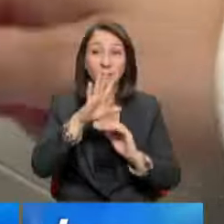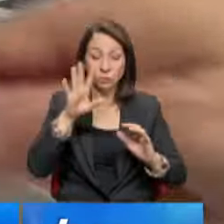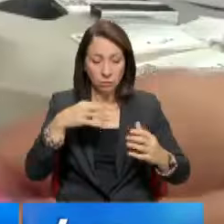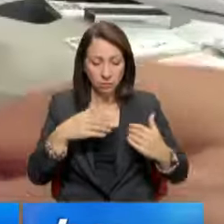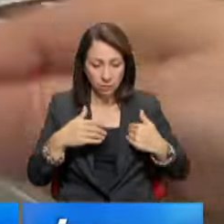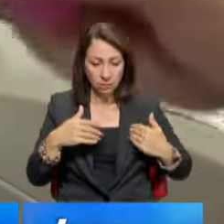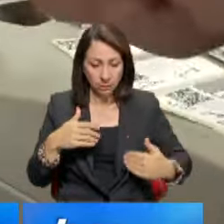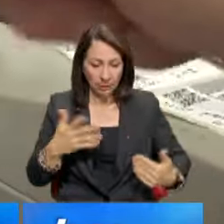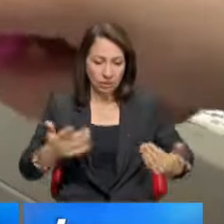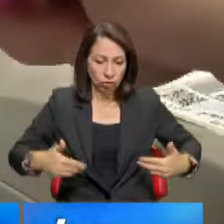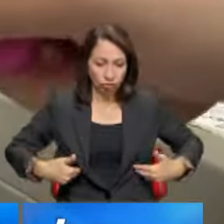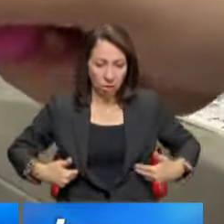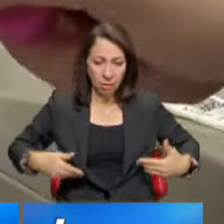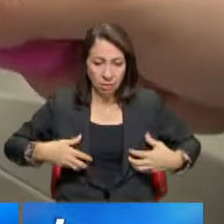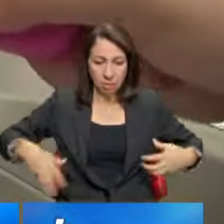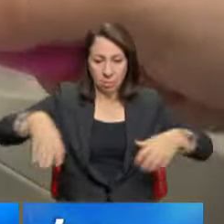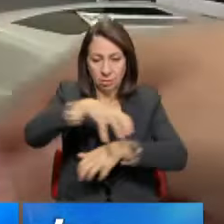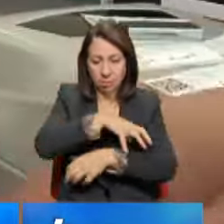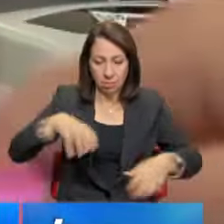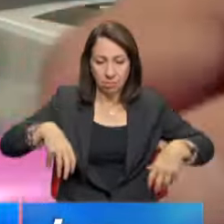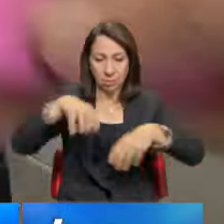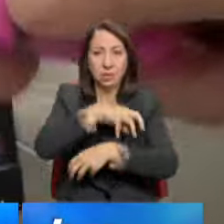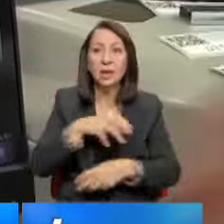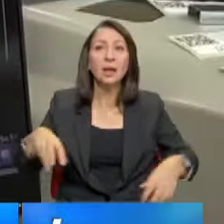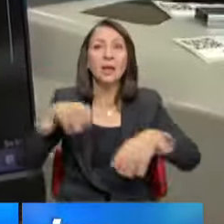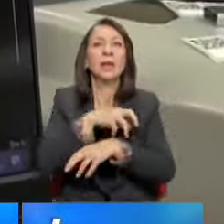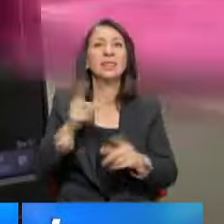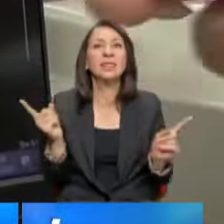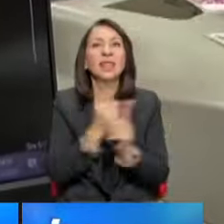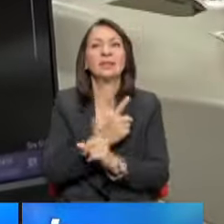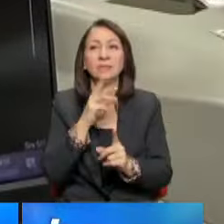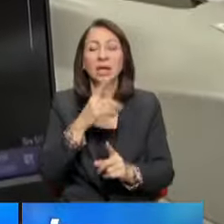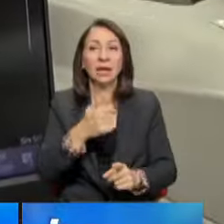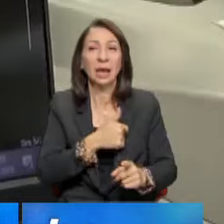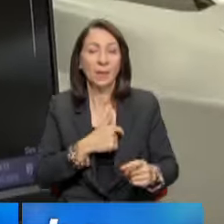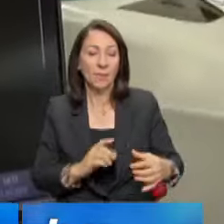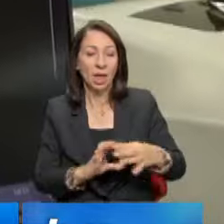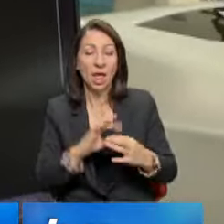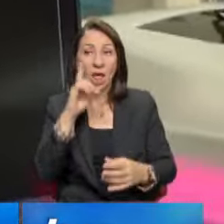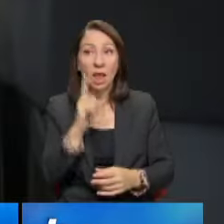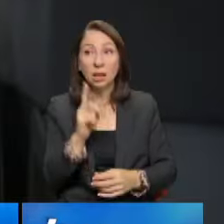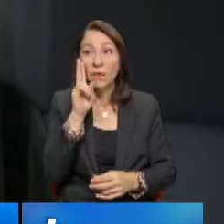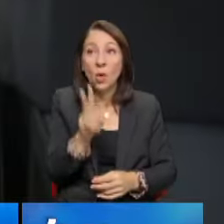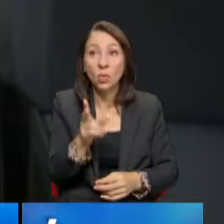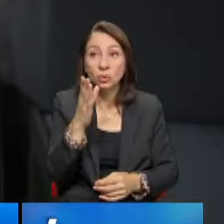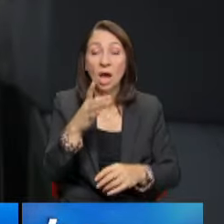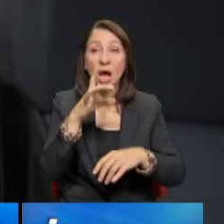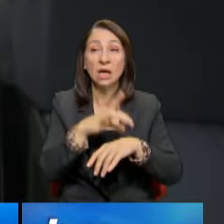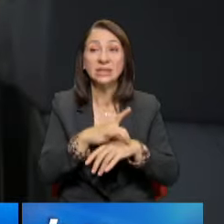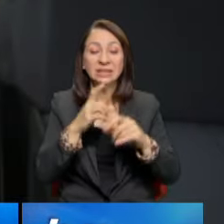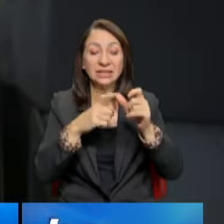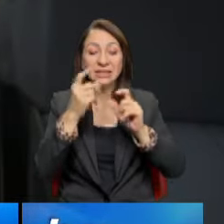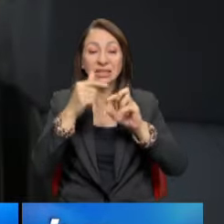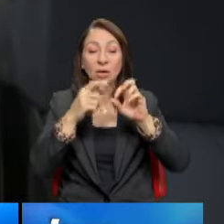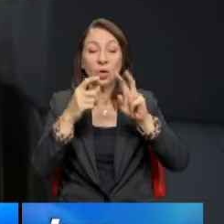organları yer değiştirmiş bir hastada kalp hastalığına bağlı sirozu ilk defa tanımladık. Hastalıkta siroz